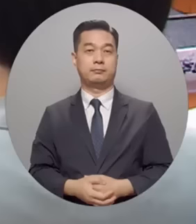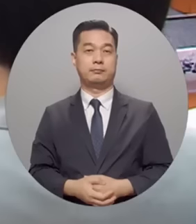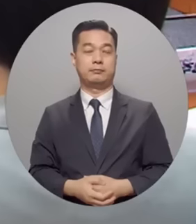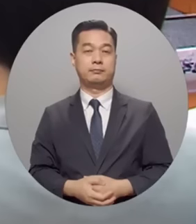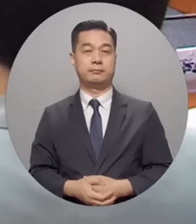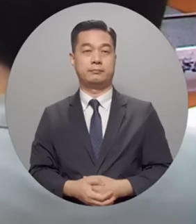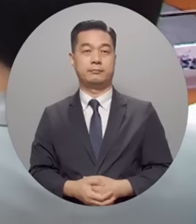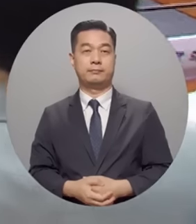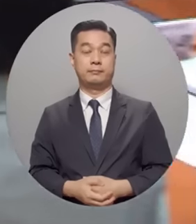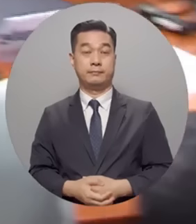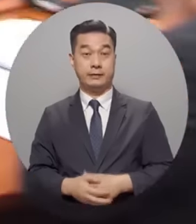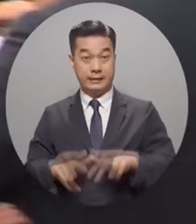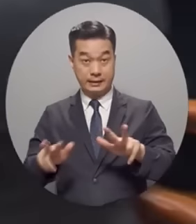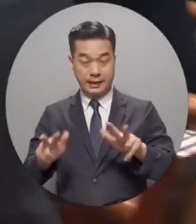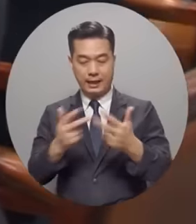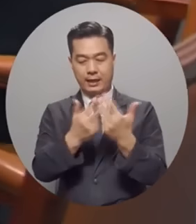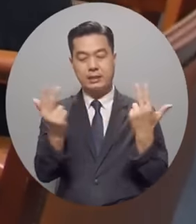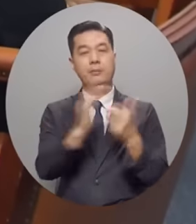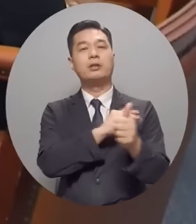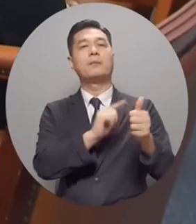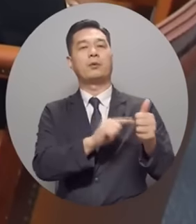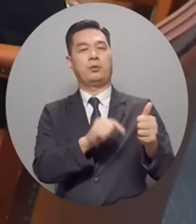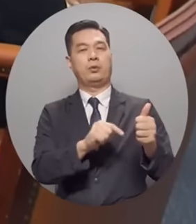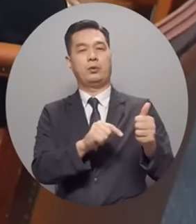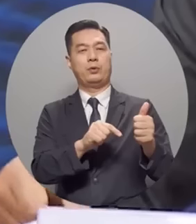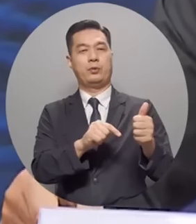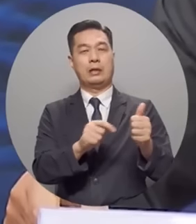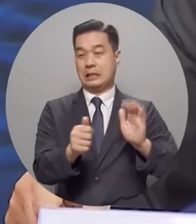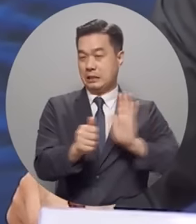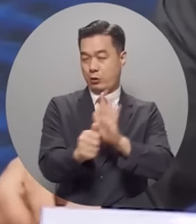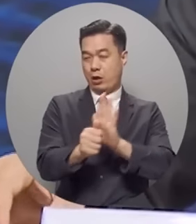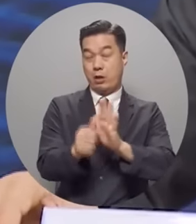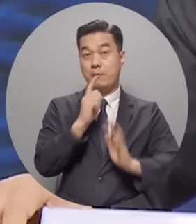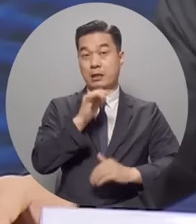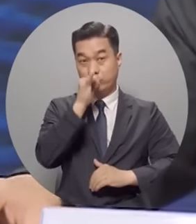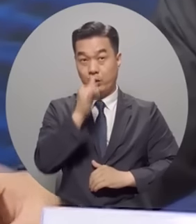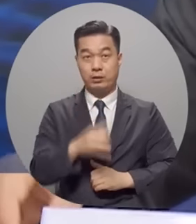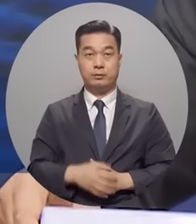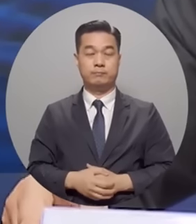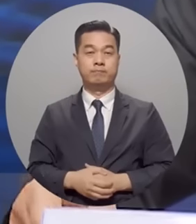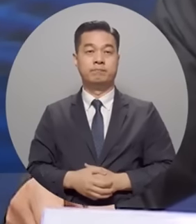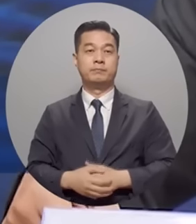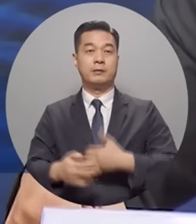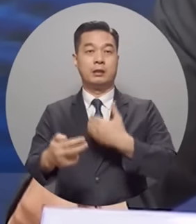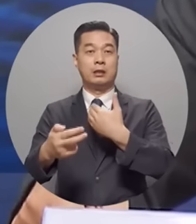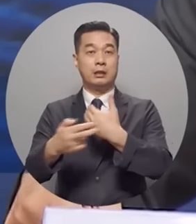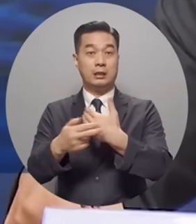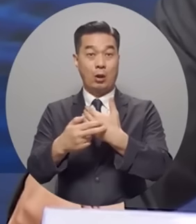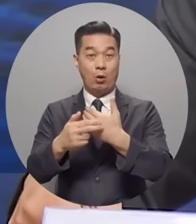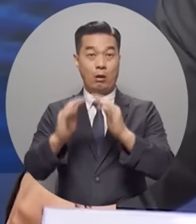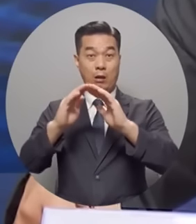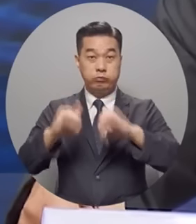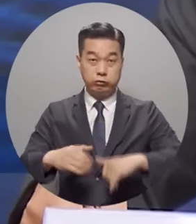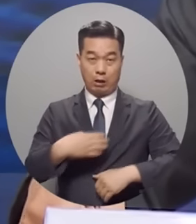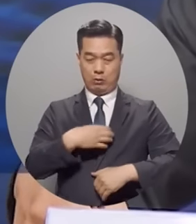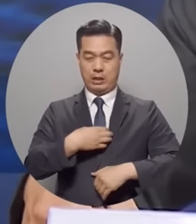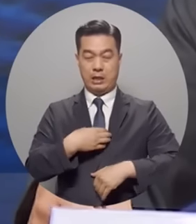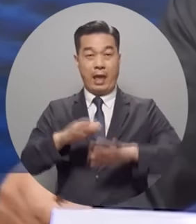심지어 더불어민주당 이재명 대표까지 지원 사격에 나섰습니다. 의료 붕괴 위기를 타개하기